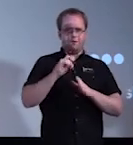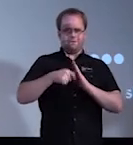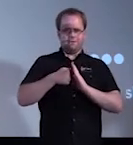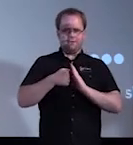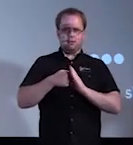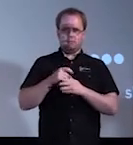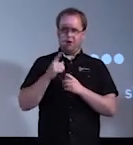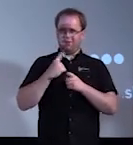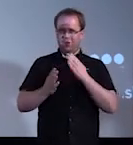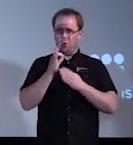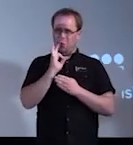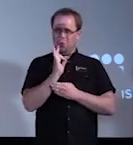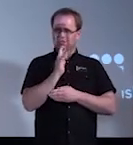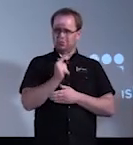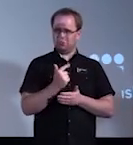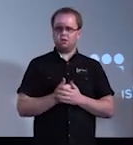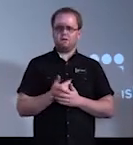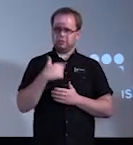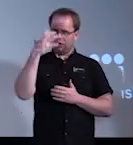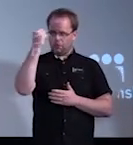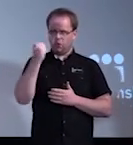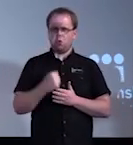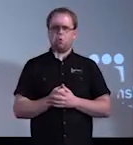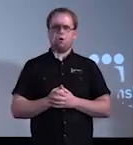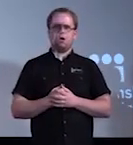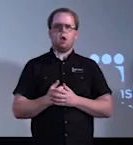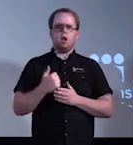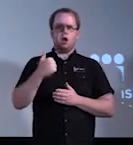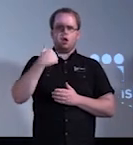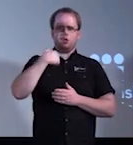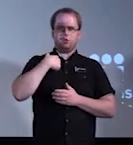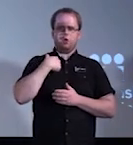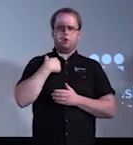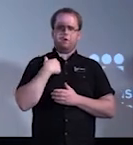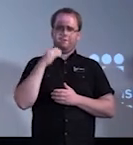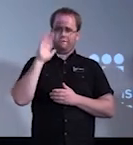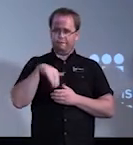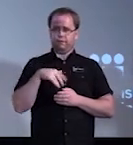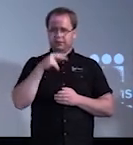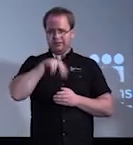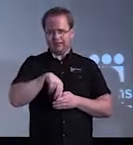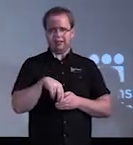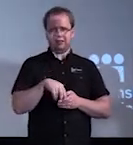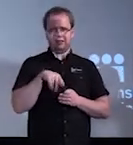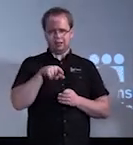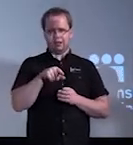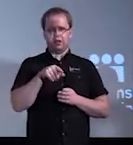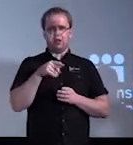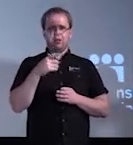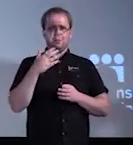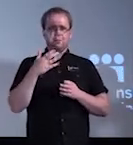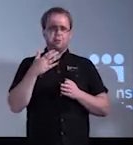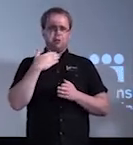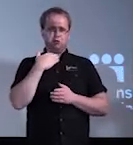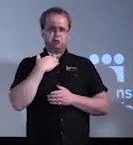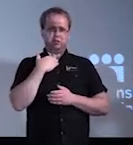kritiserade filmavtalet, såg ut. När jag kom till departementet och fick ta del av de röster och började träffa folk, då fick jag ju en bild som inte riktigt representeras av de röster